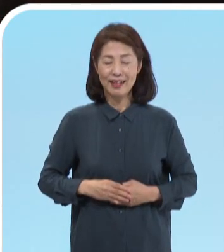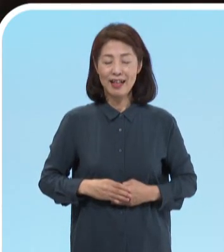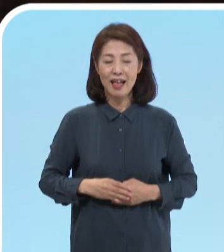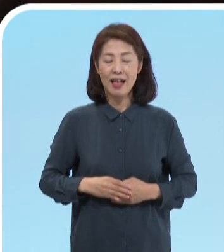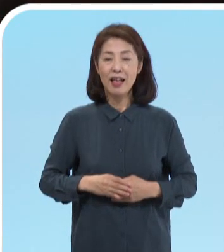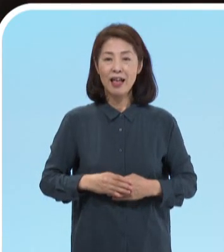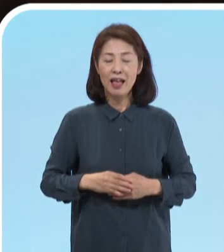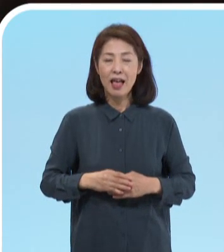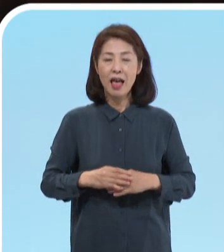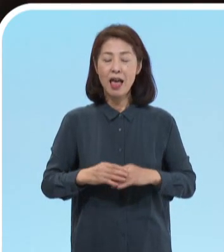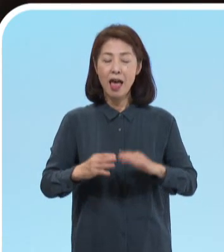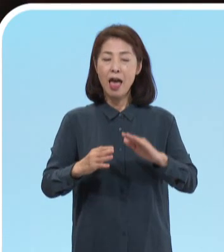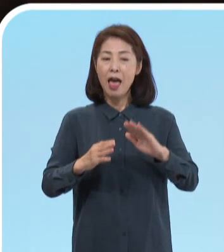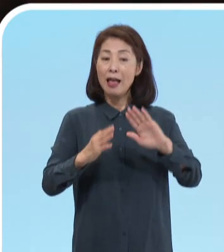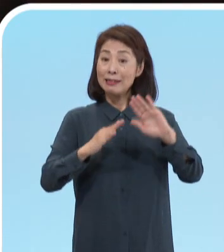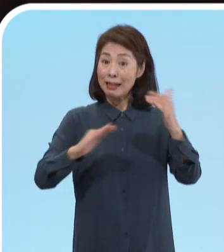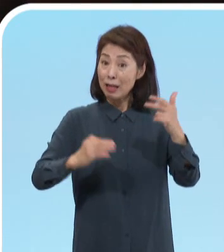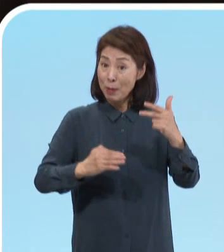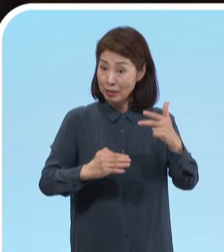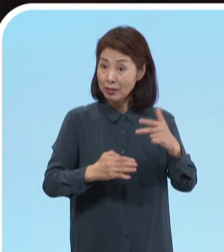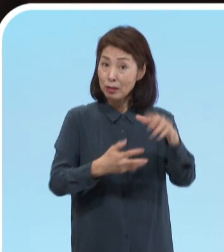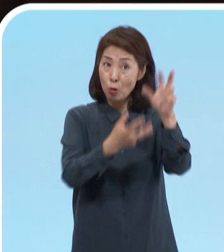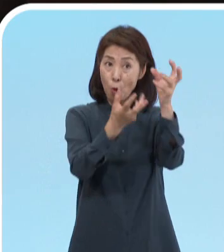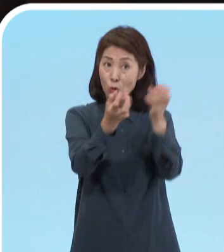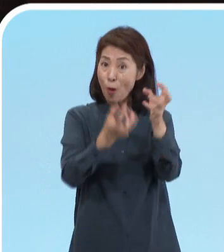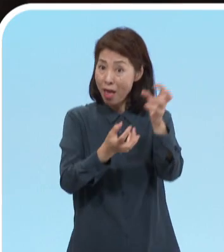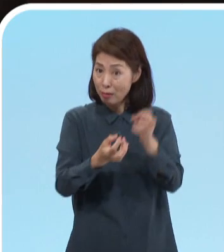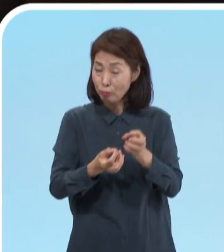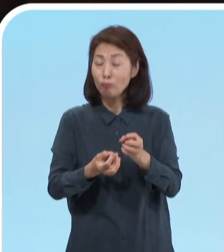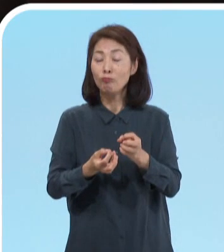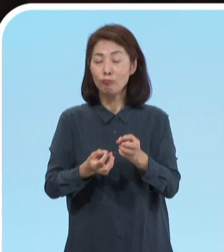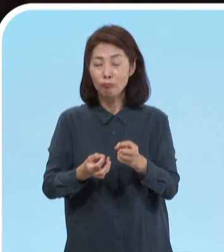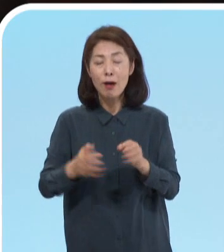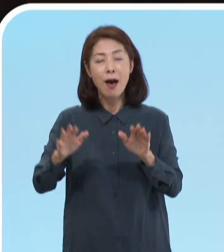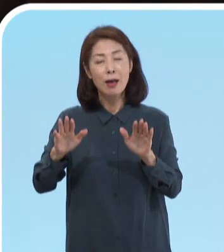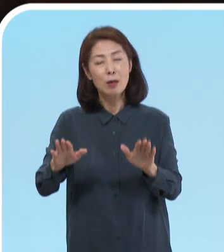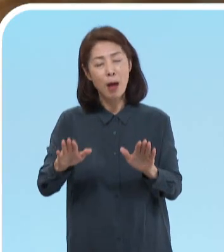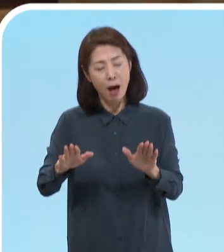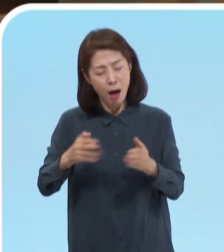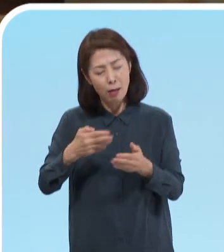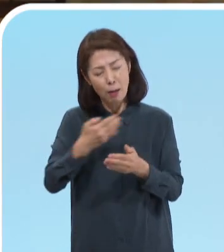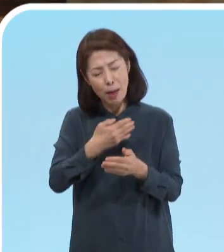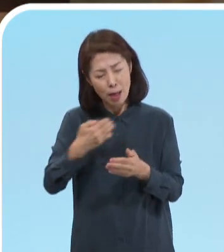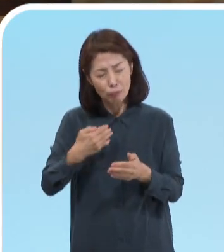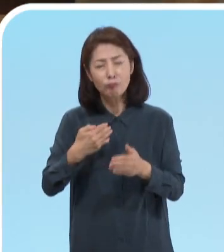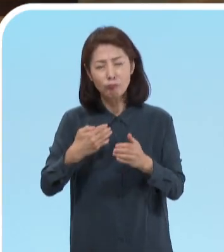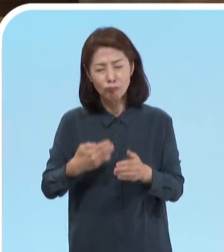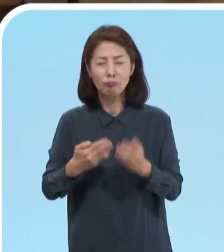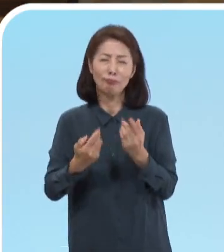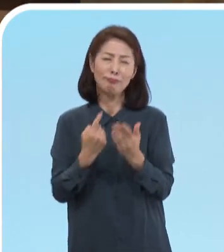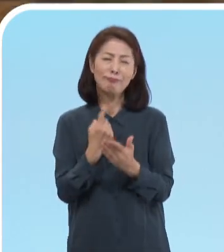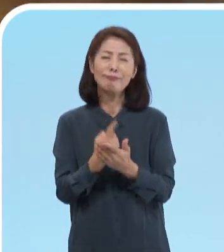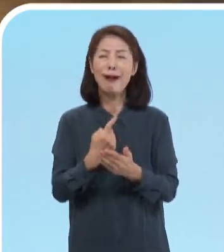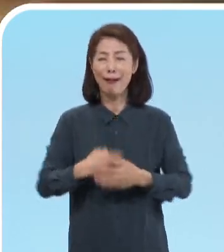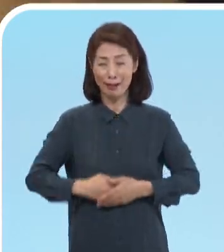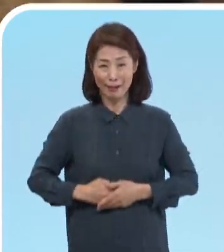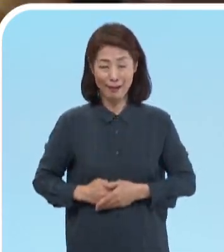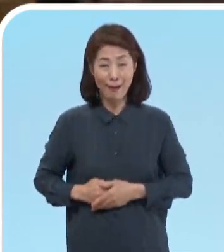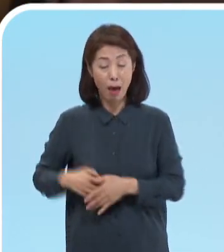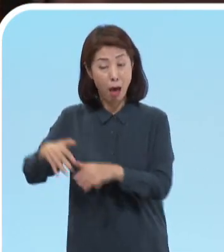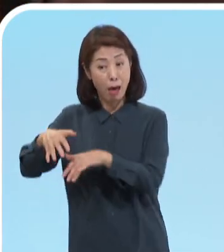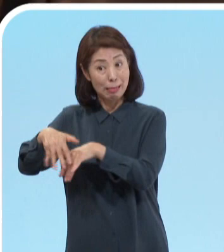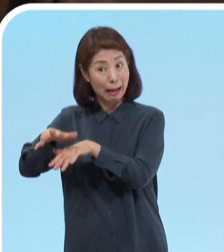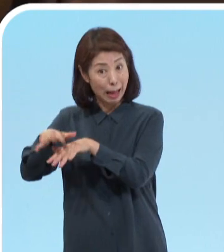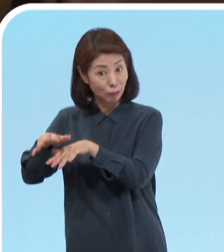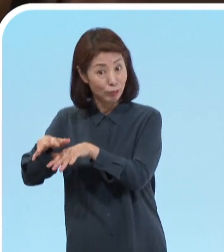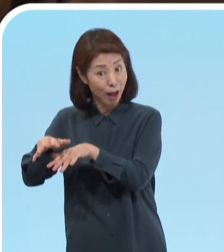丹波篠山で採れる秋の味覚が詰まった季節限定メニューです。 もう豪華絢爛、宝塚の舞台